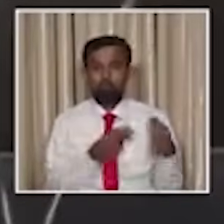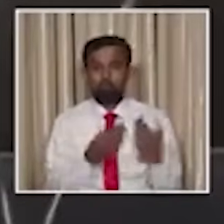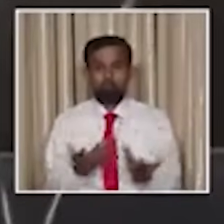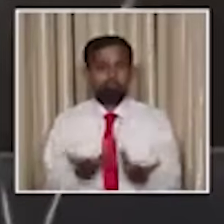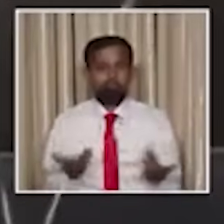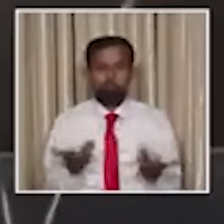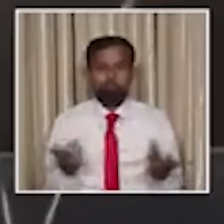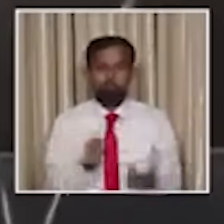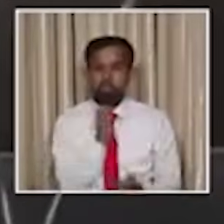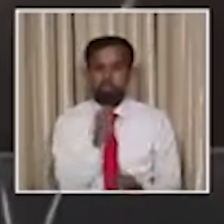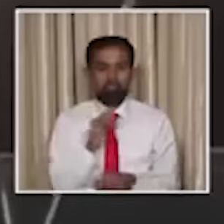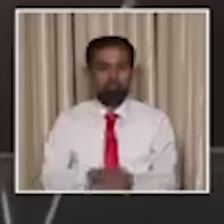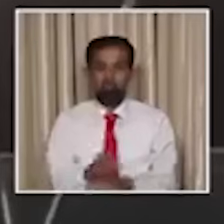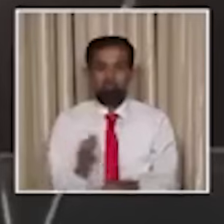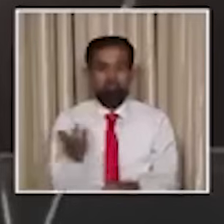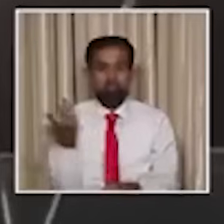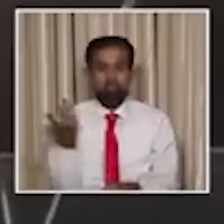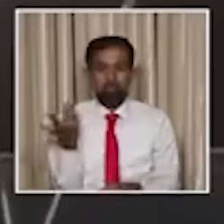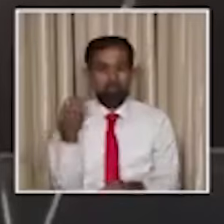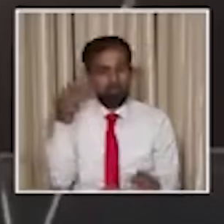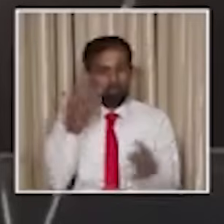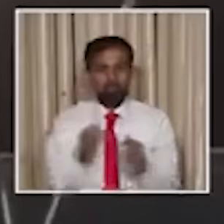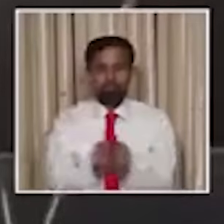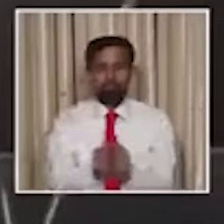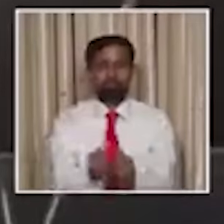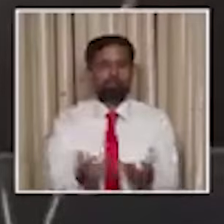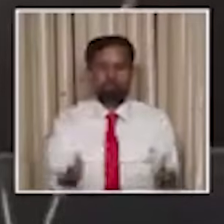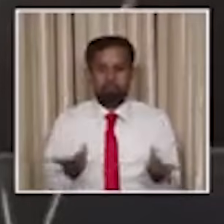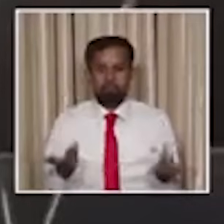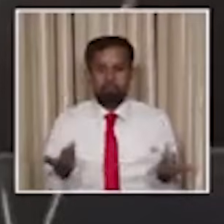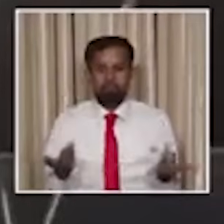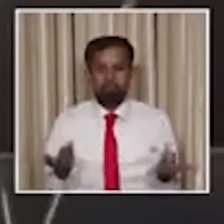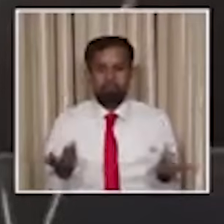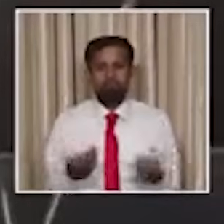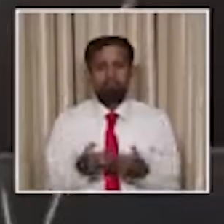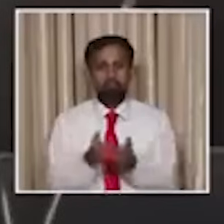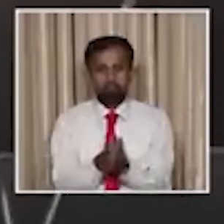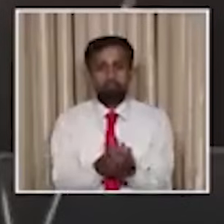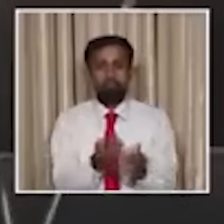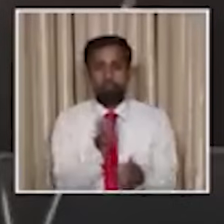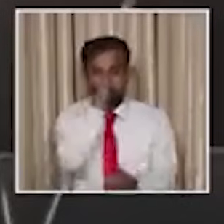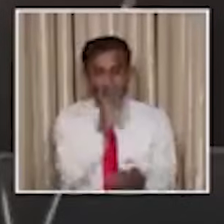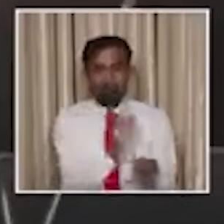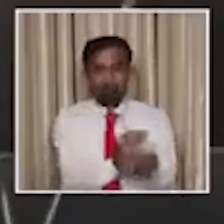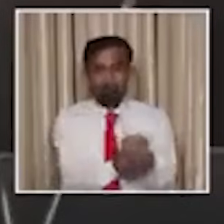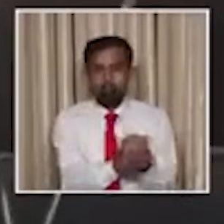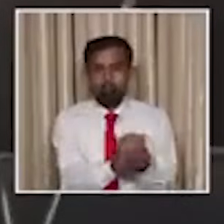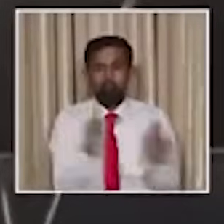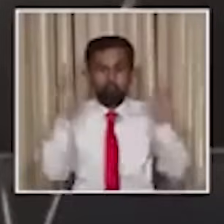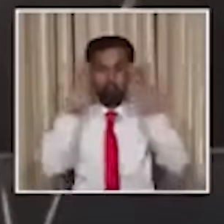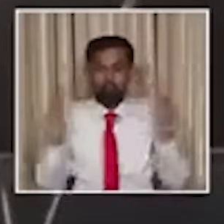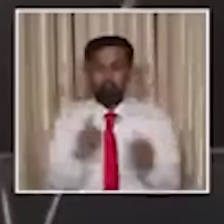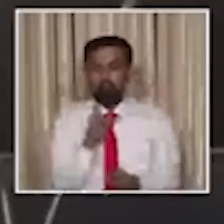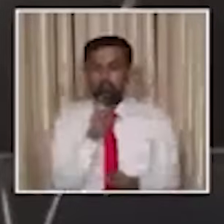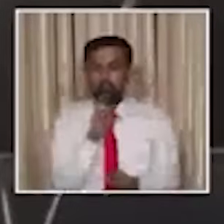வேலியே பயிரை மேய்ந்த கதையாக இருக்கின்ற காரணத்தினால் ஒரு சர்வதேச விசாரணையை இந்த பாஸ்கு சம்பவத்துக்கு முன்னெடுங்கள்